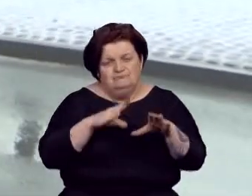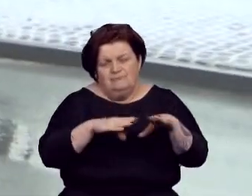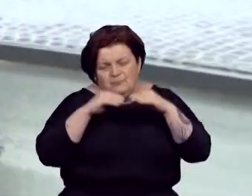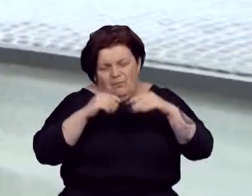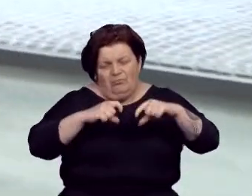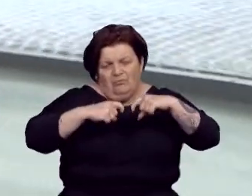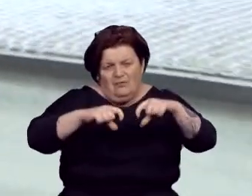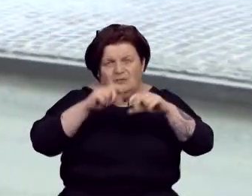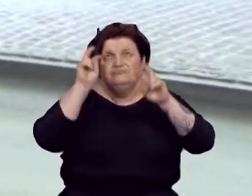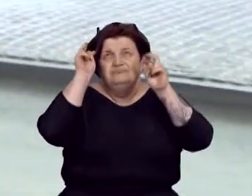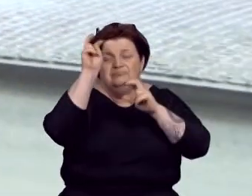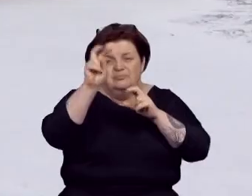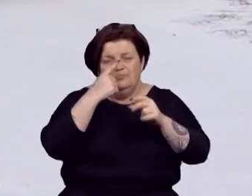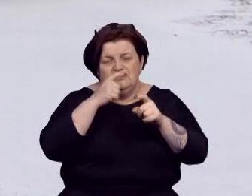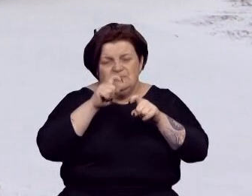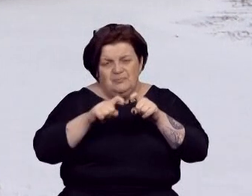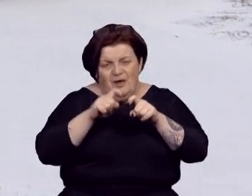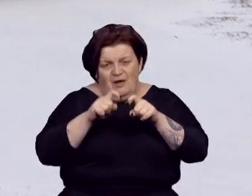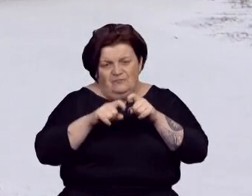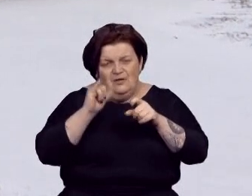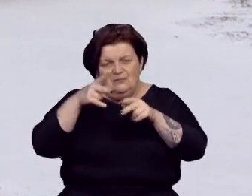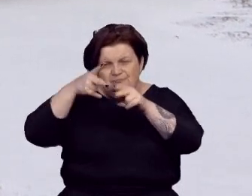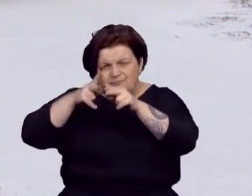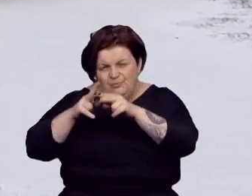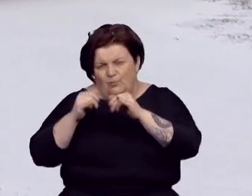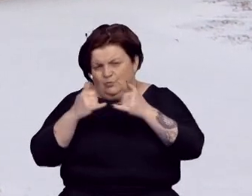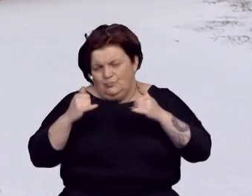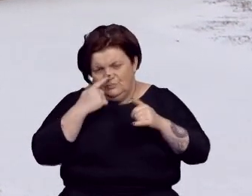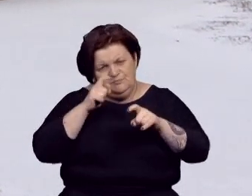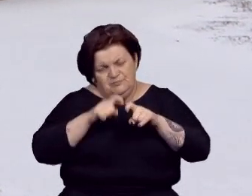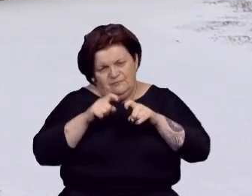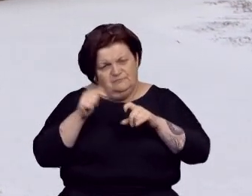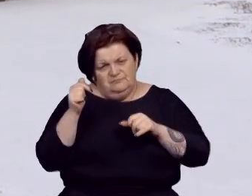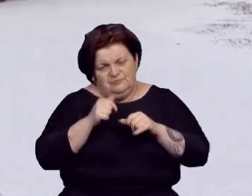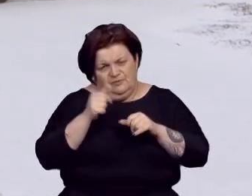trakcji poprzez szyny i urządzenia zamontowane na podstacji, czyli